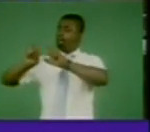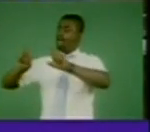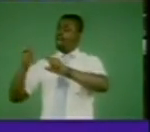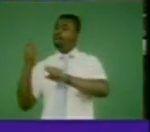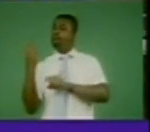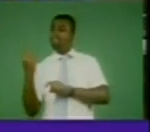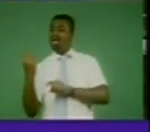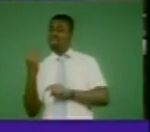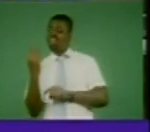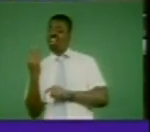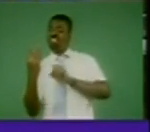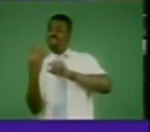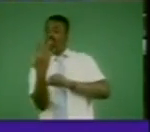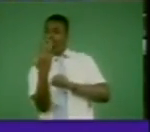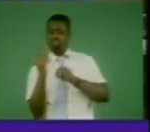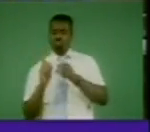na 144.